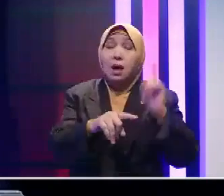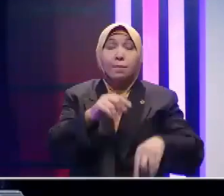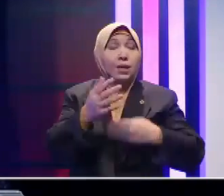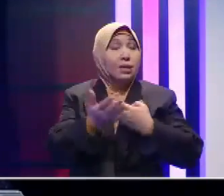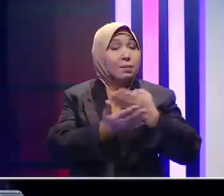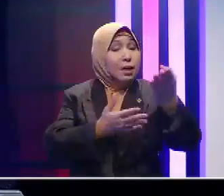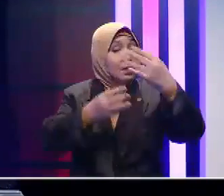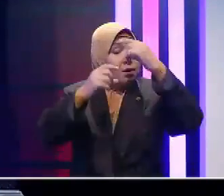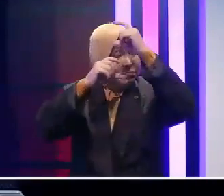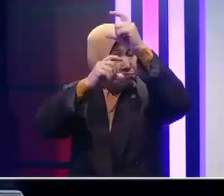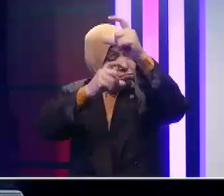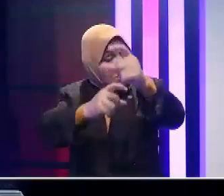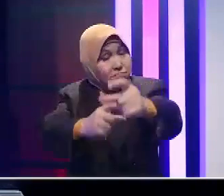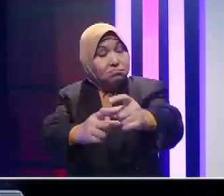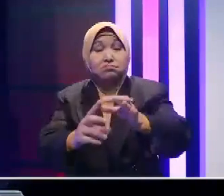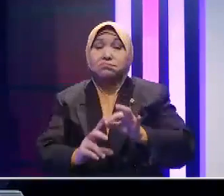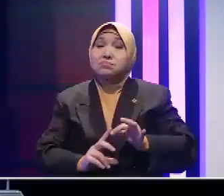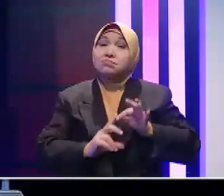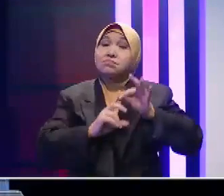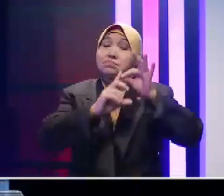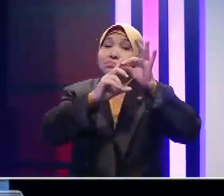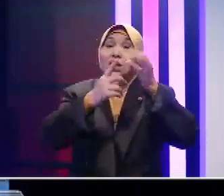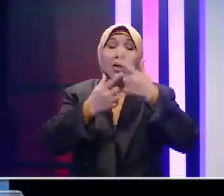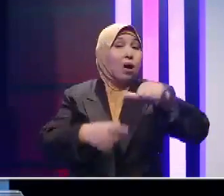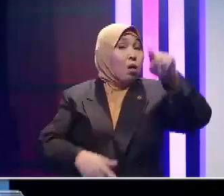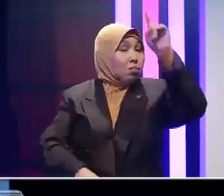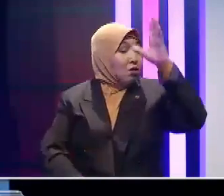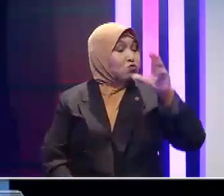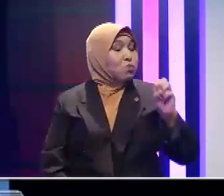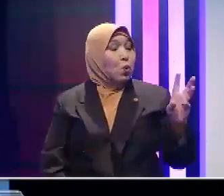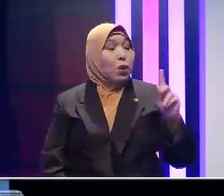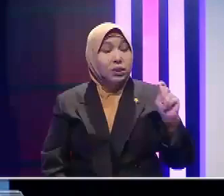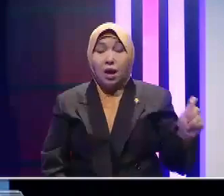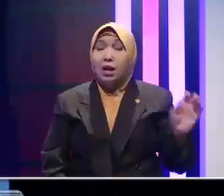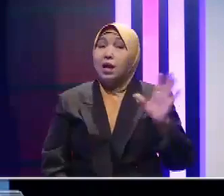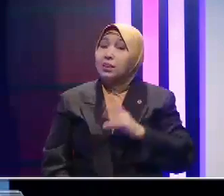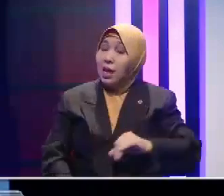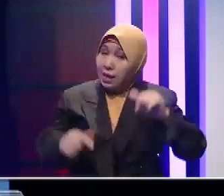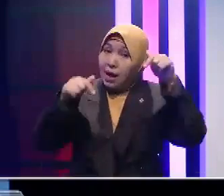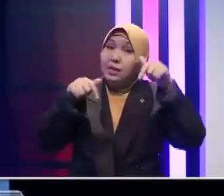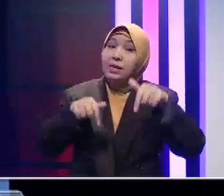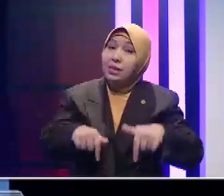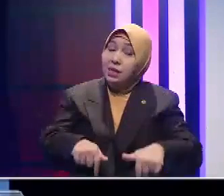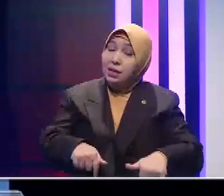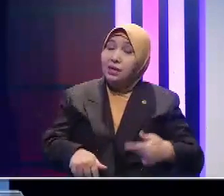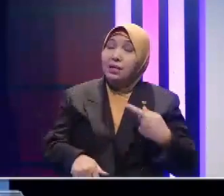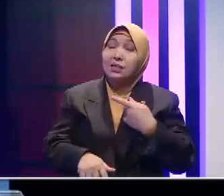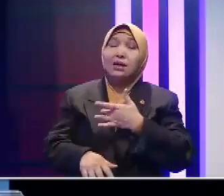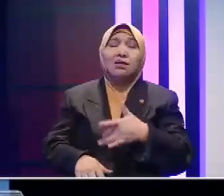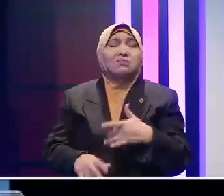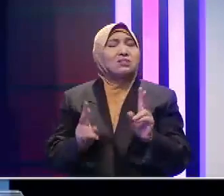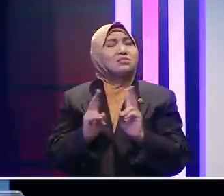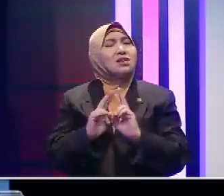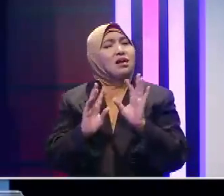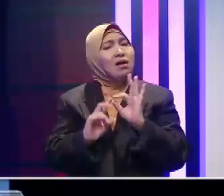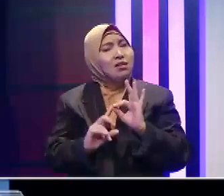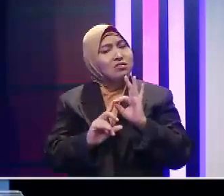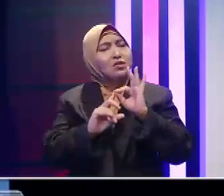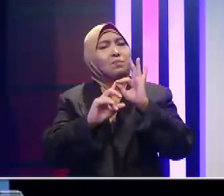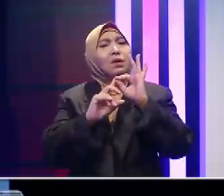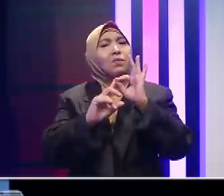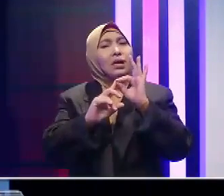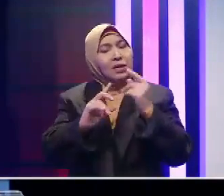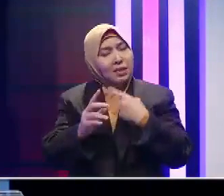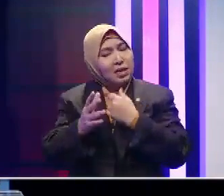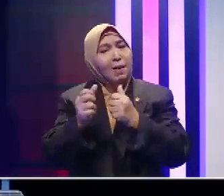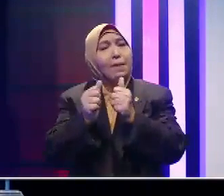adalah anugerah yang istimewa daripada Allah Subhanahu wa taala. Dan hari ini kita rasa sangat istimewa kita